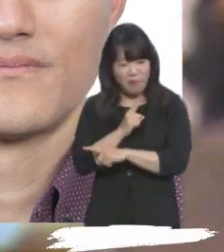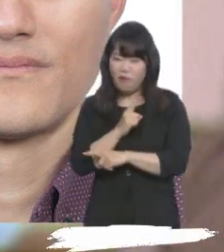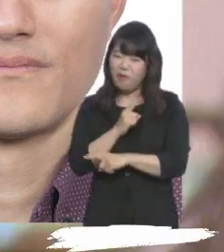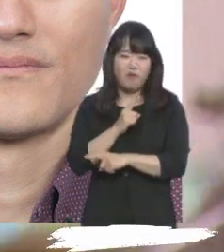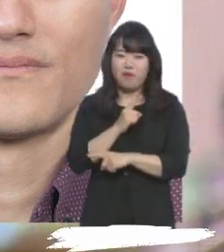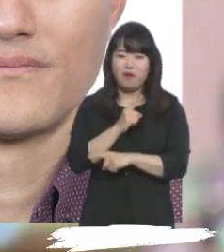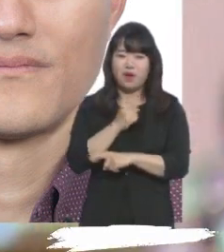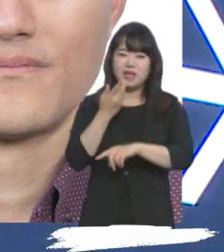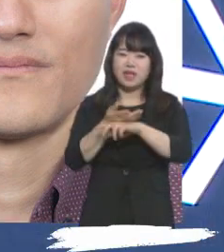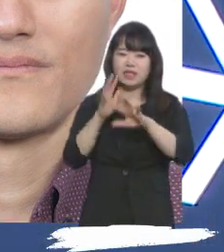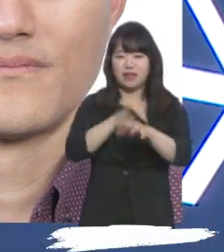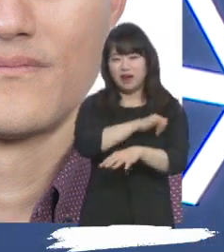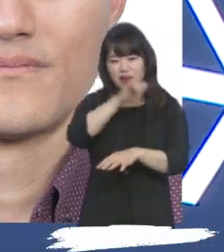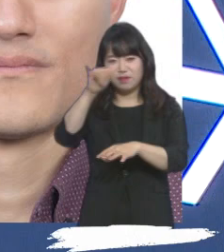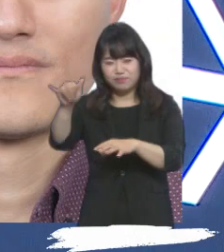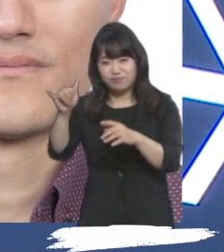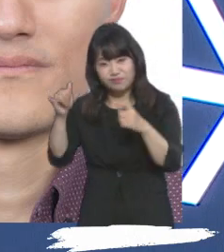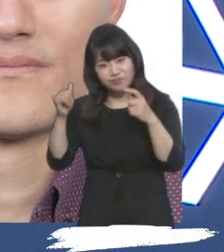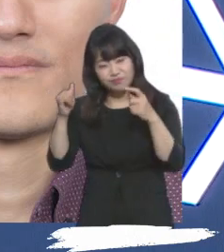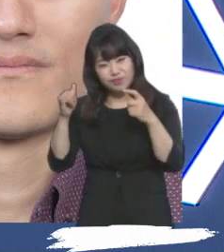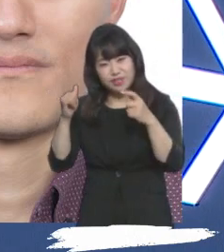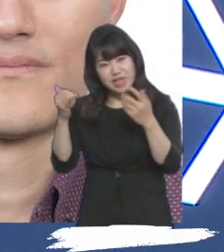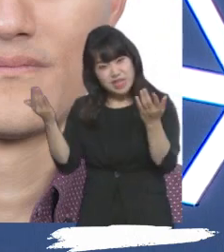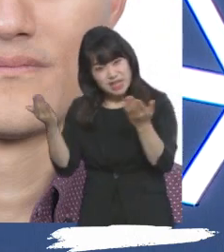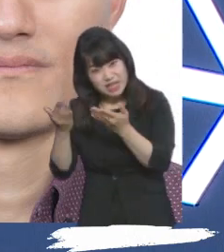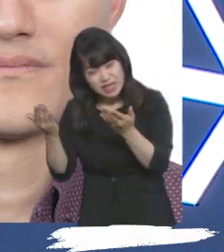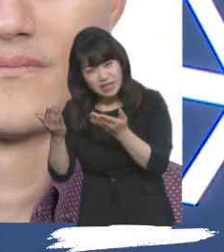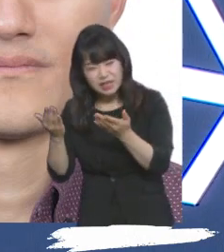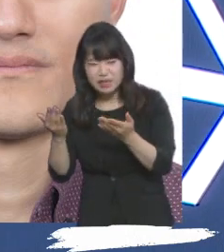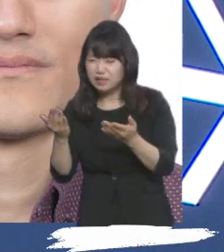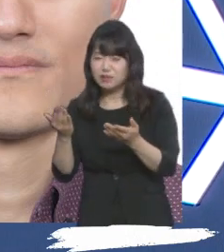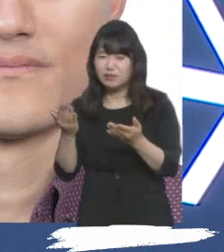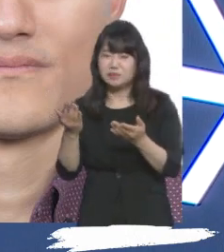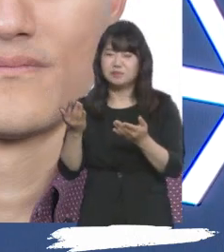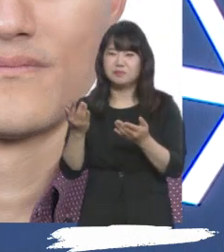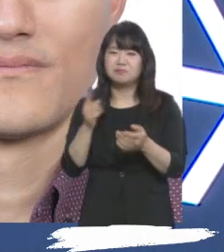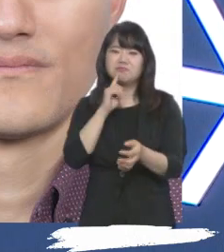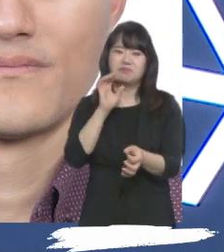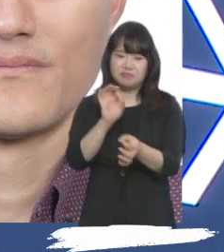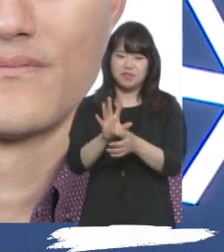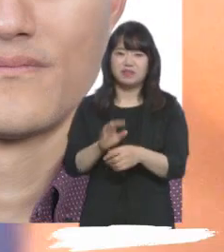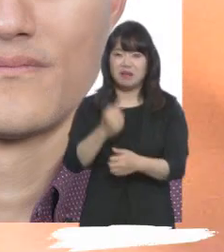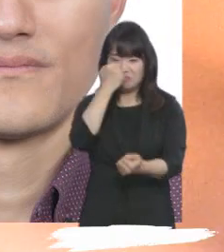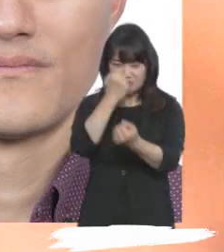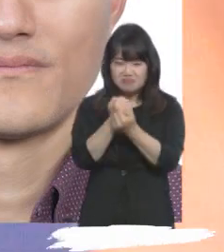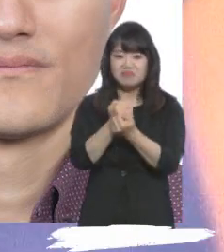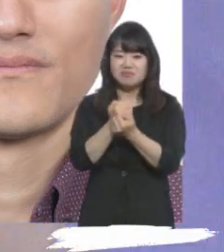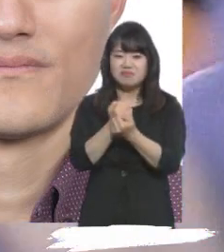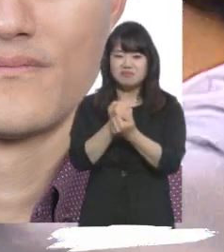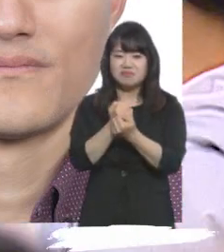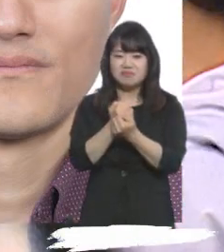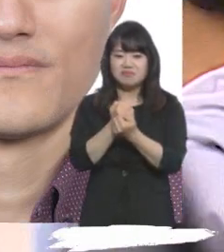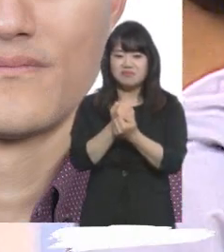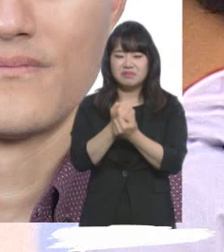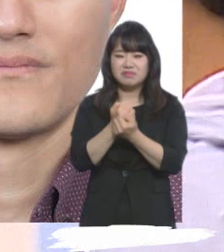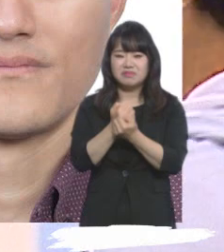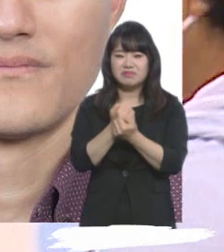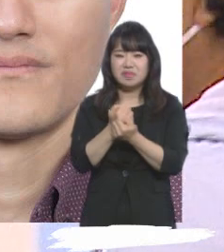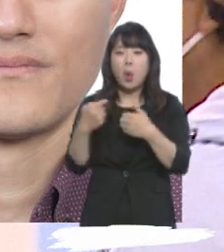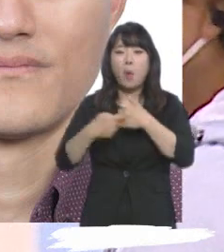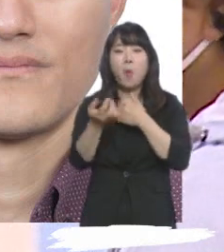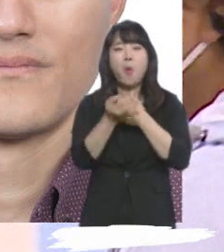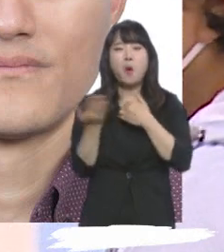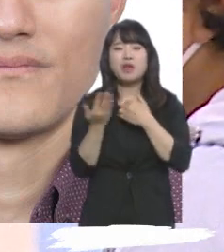그게 출장의 취지에 멀어지는 건 둘째치고 아예 대놓고 이렇게 외유,